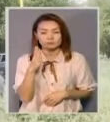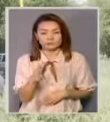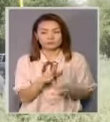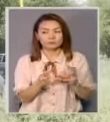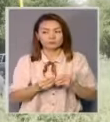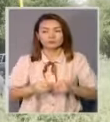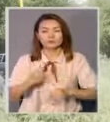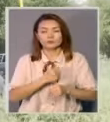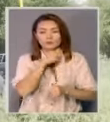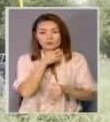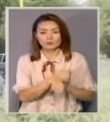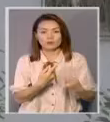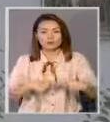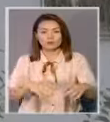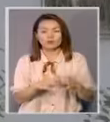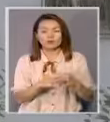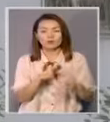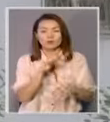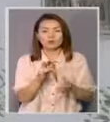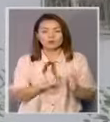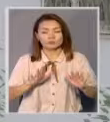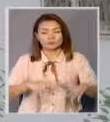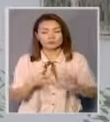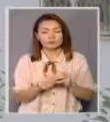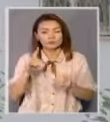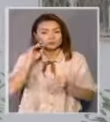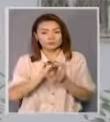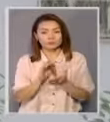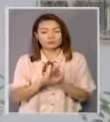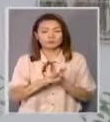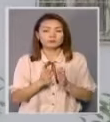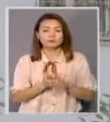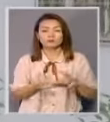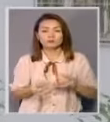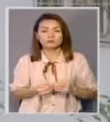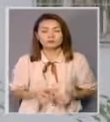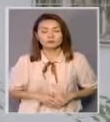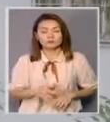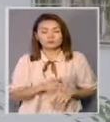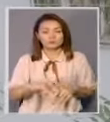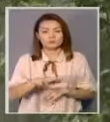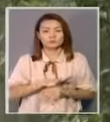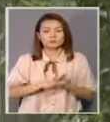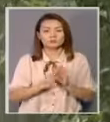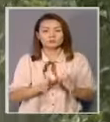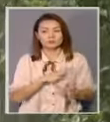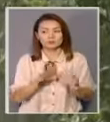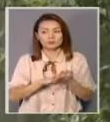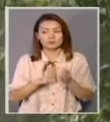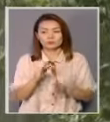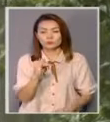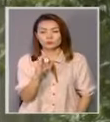ТО «Коммунальное обслуживание жилых домов города». Они знакомы с данной ситуацией. Учреждение заключило контракт